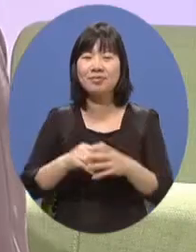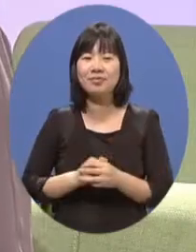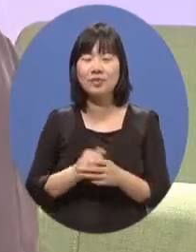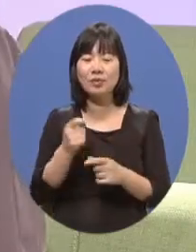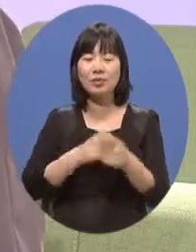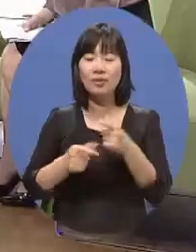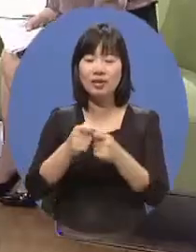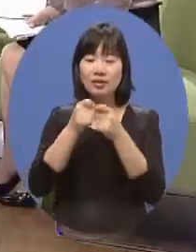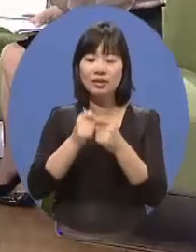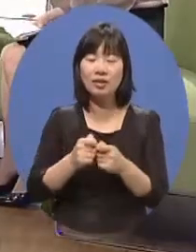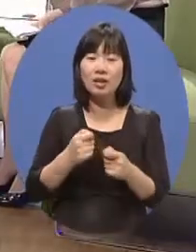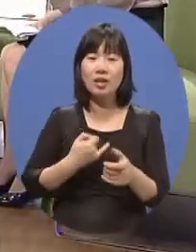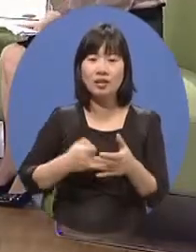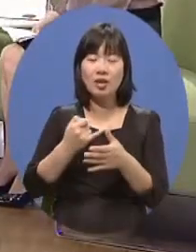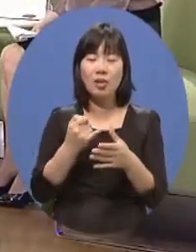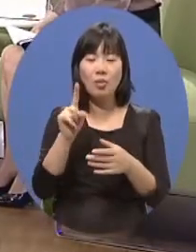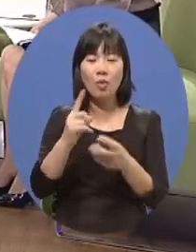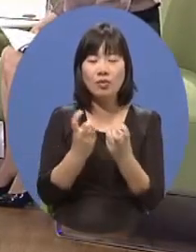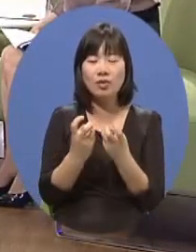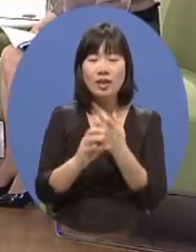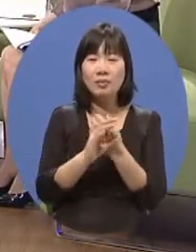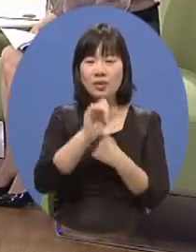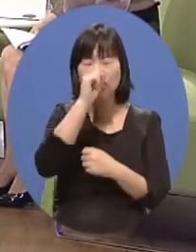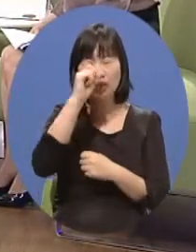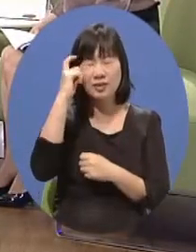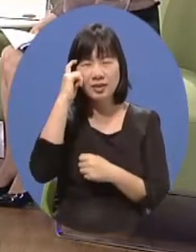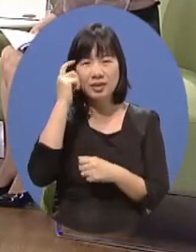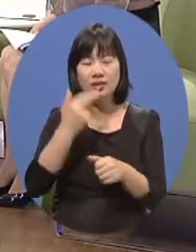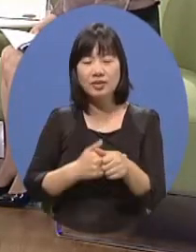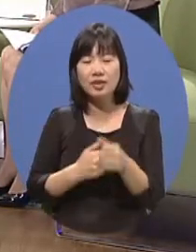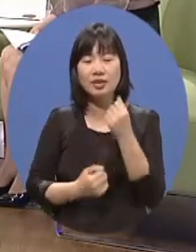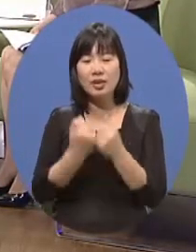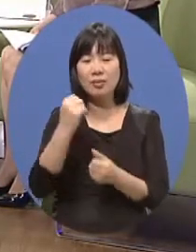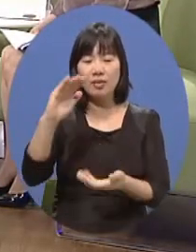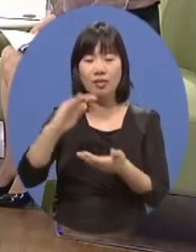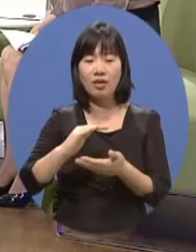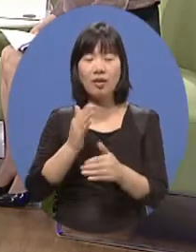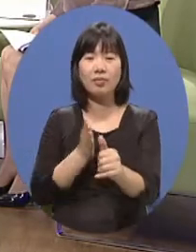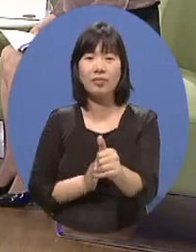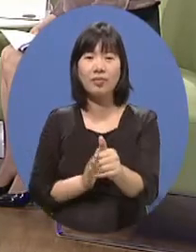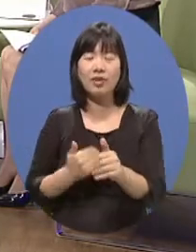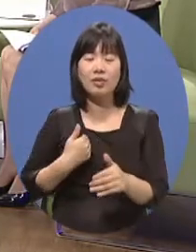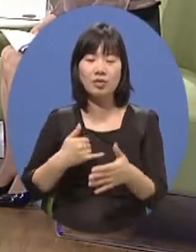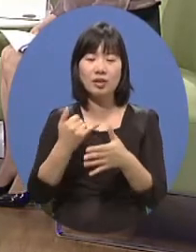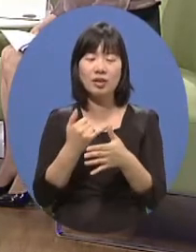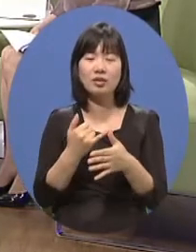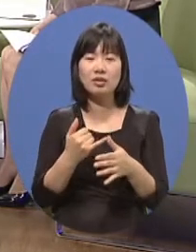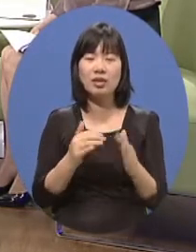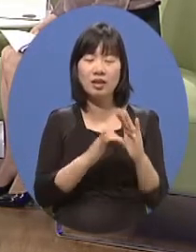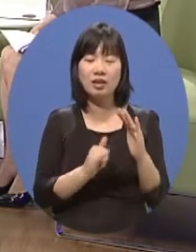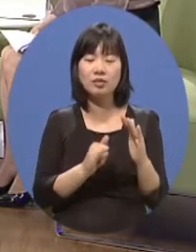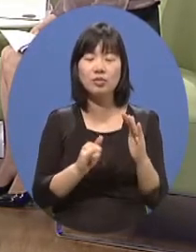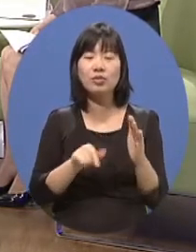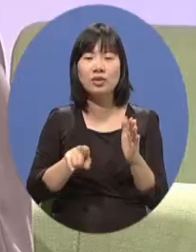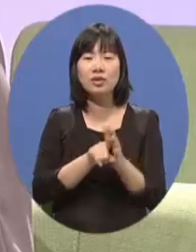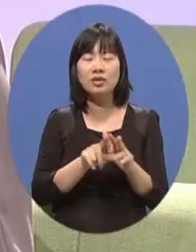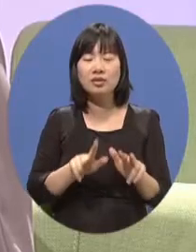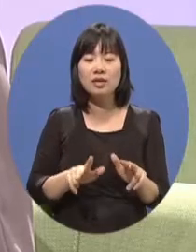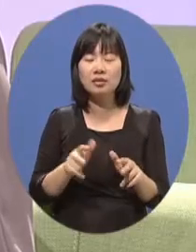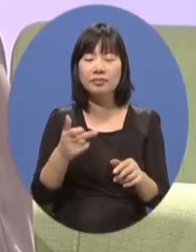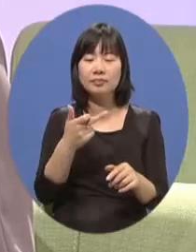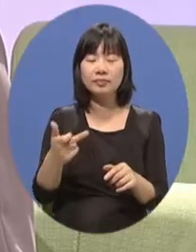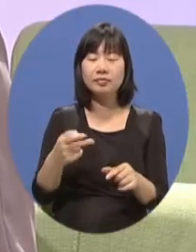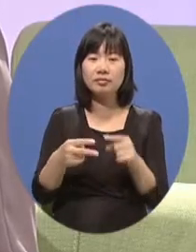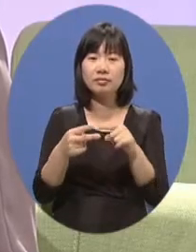좀 더 구체적으로 하은이가 뭘 어떻게 했으면 좋겠는지 선생님이 좀 설명을 해주세요. 네. 우리 하은이네 가족을 위해서는 제가 크게